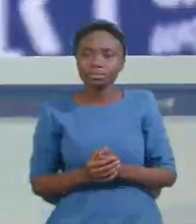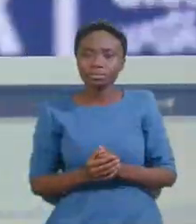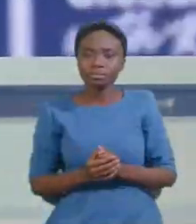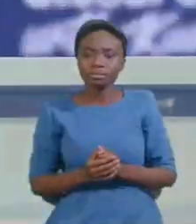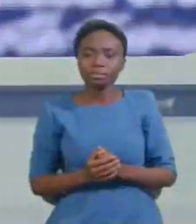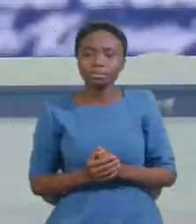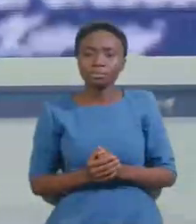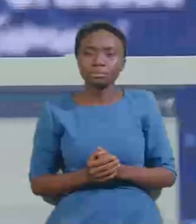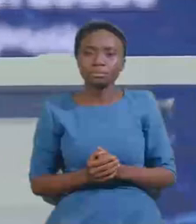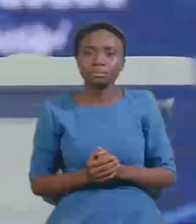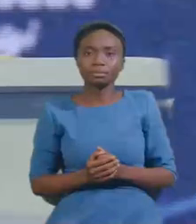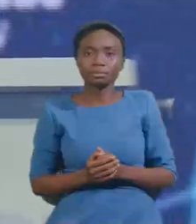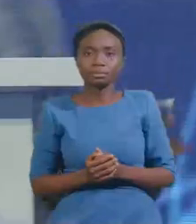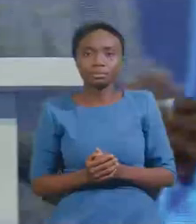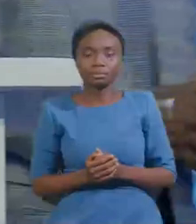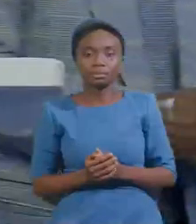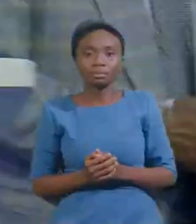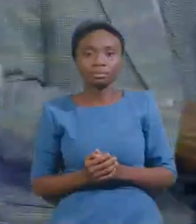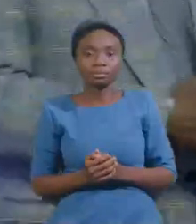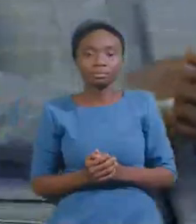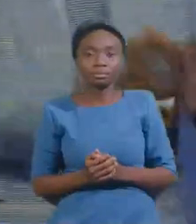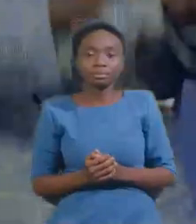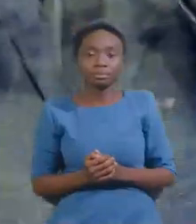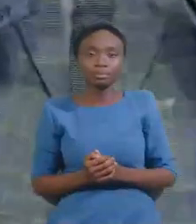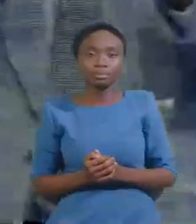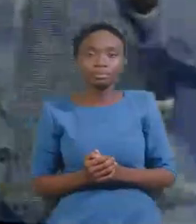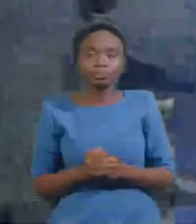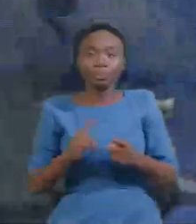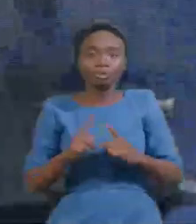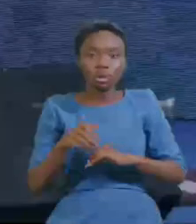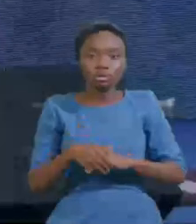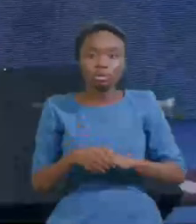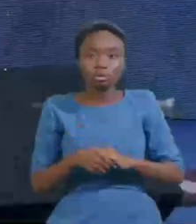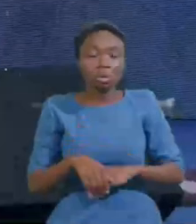Ils ne sont pas allés dans la direction de l'Égypte, mais ils sont allés dans la direction de la mer Rouge.